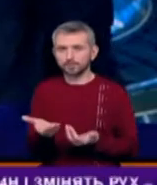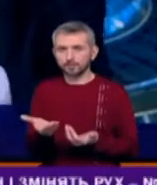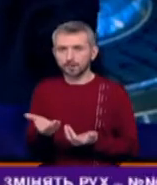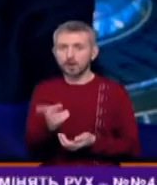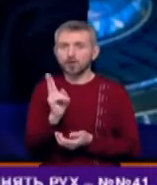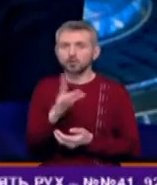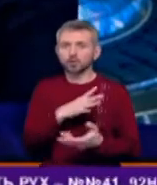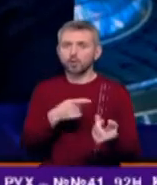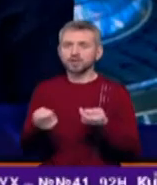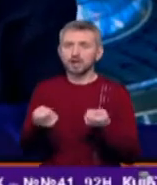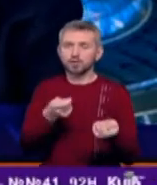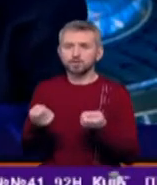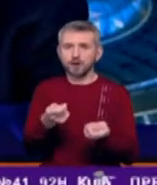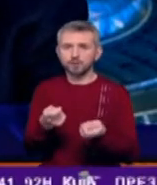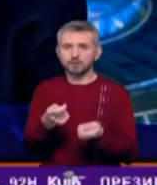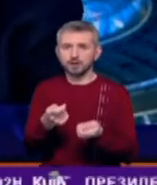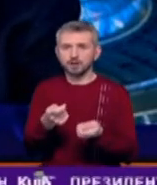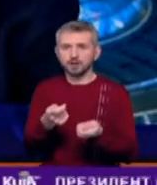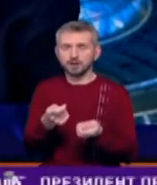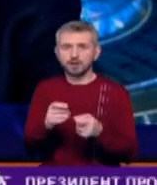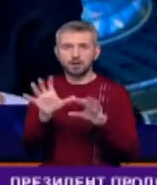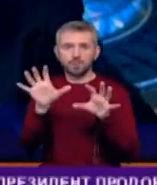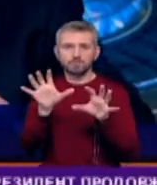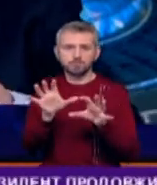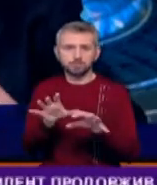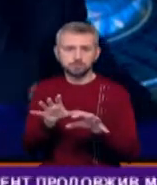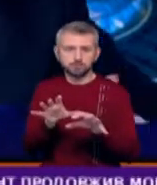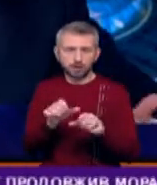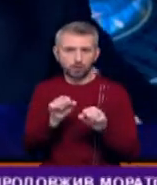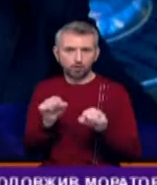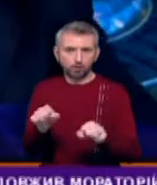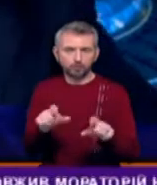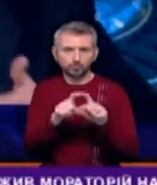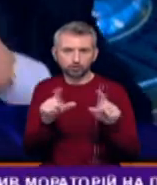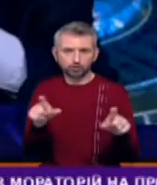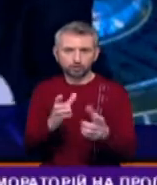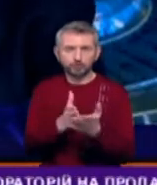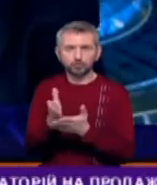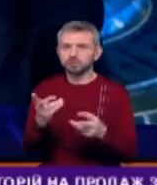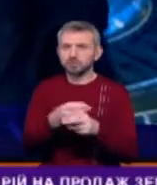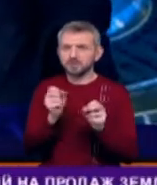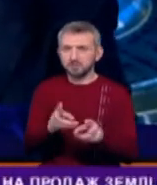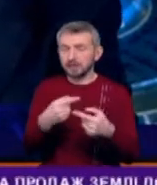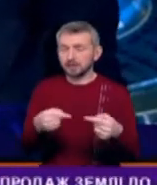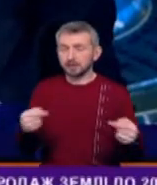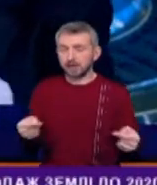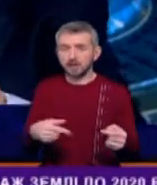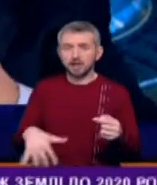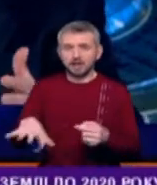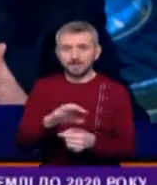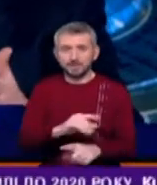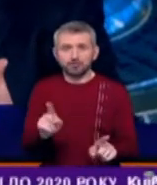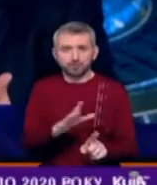хтось керував правоохоронною структурою, Службою безпеки, да, там, і так далі. Тобто, всі